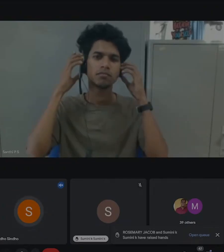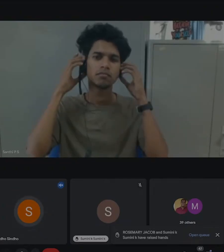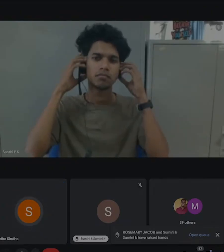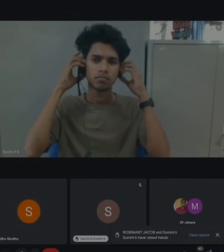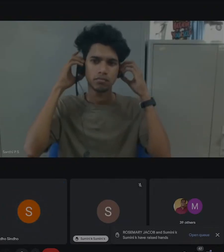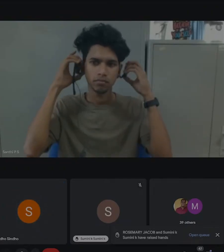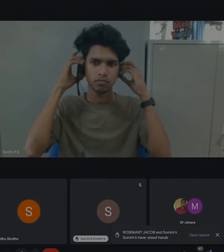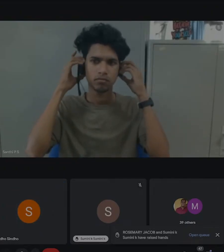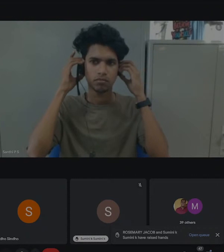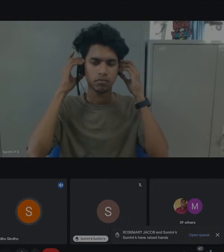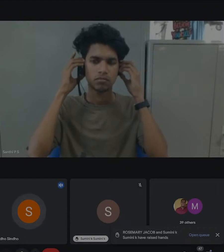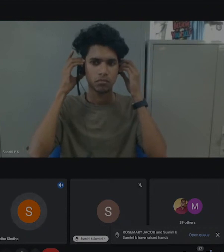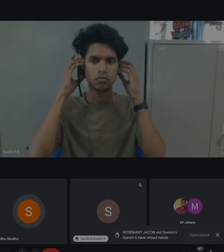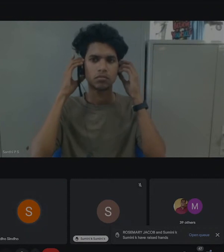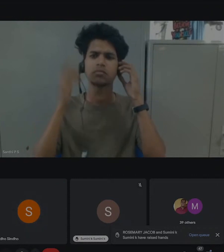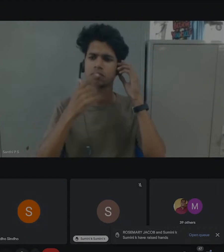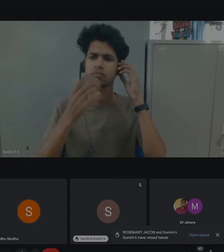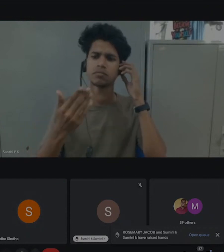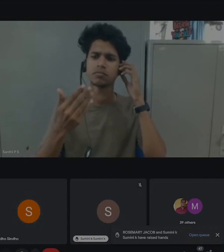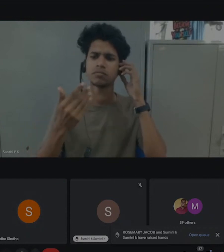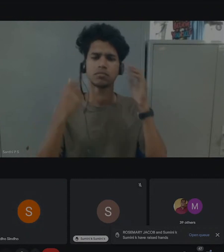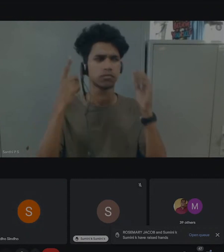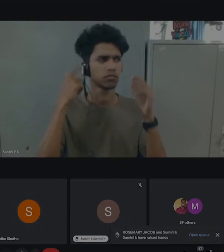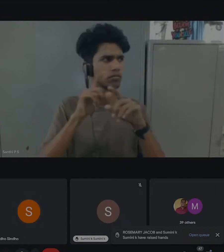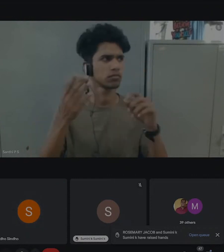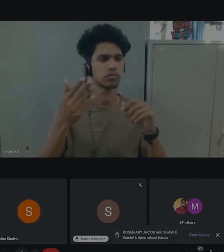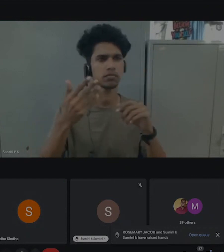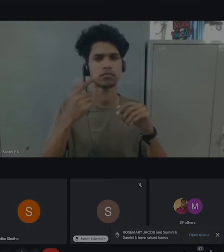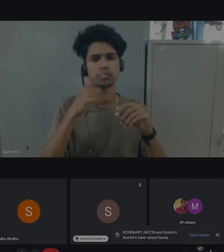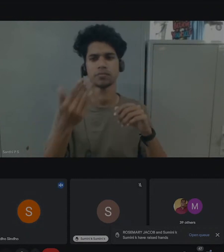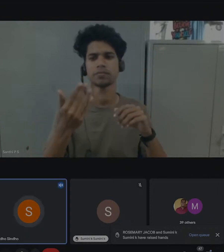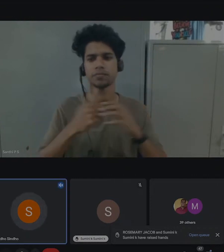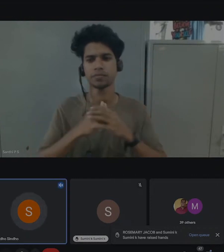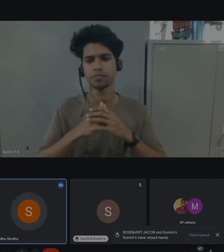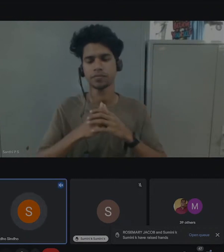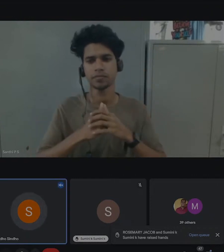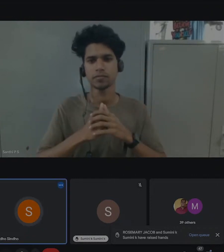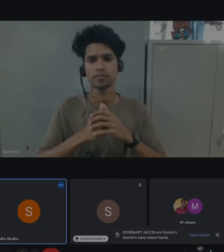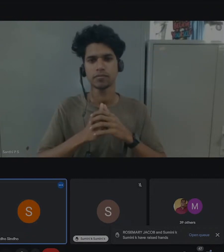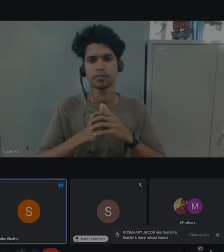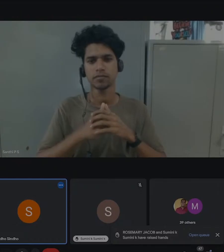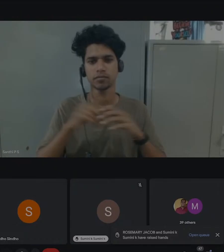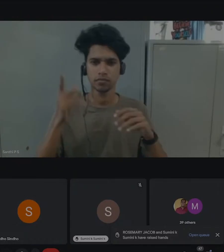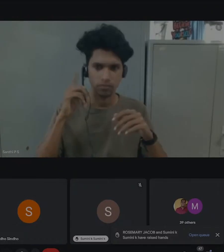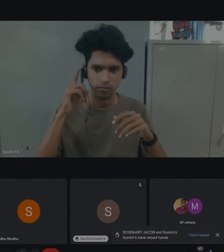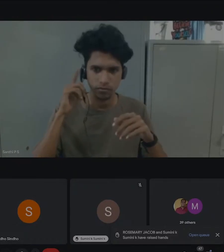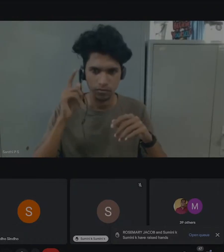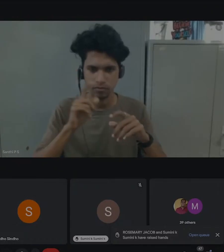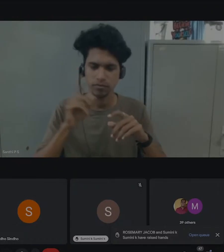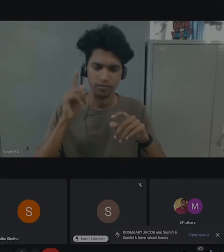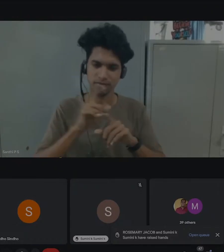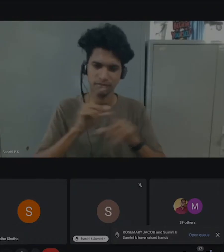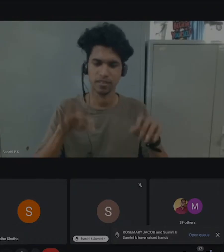വയസ്സായി. പറഞ്ഞോളൂ. ഹലോ, കേൾക്കുന്നുണ്ട്, പറഞ്ഞോളൂ. ഹലോ മേഡം, കേൾക്കുന്നോ? കേൾക്കുന്നുണ്ട്, പറഞ്ഞോളൂ.